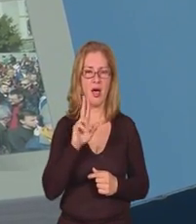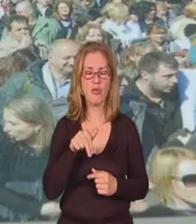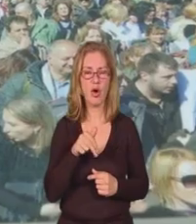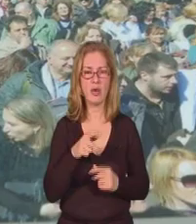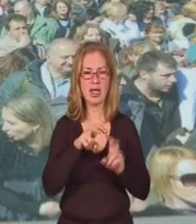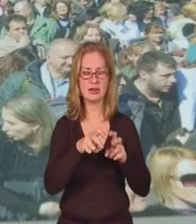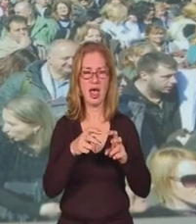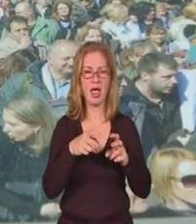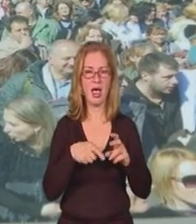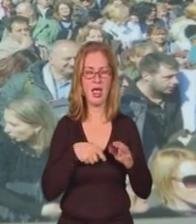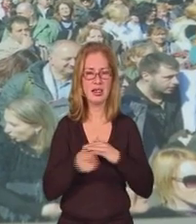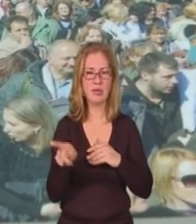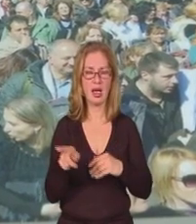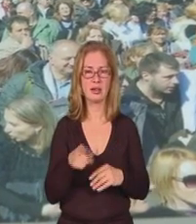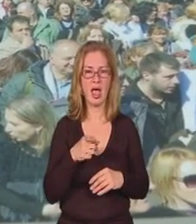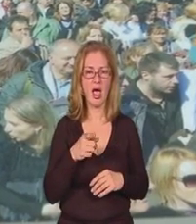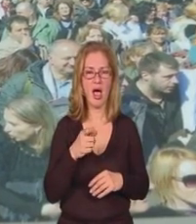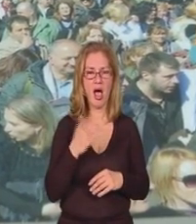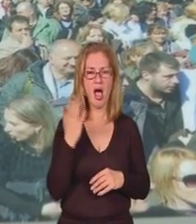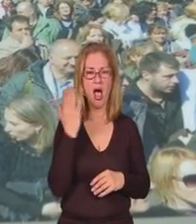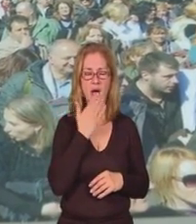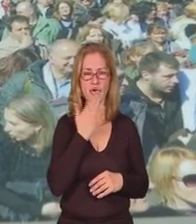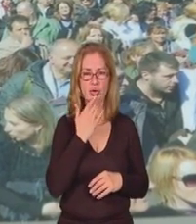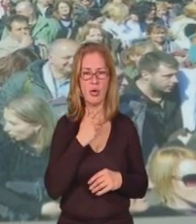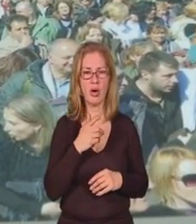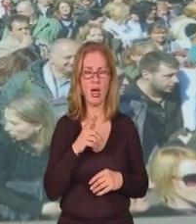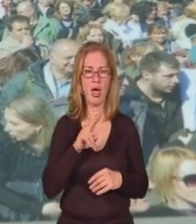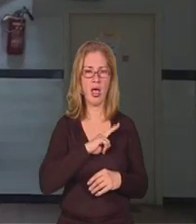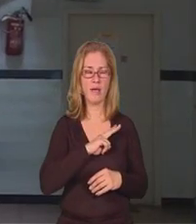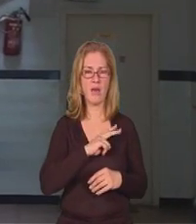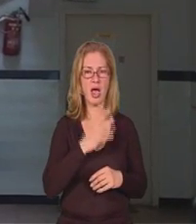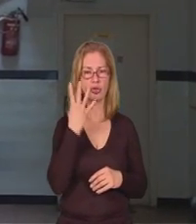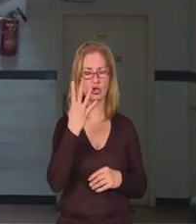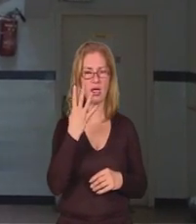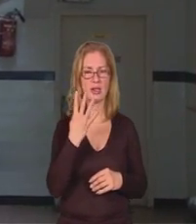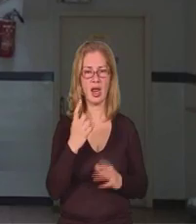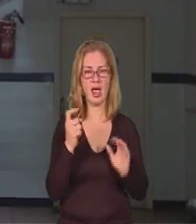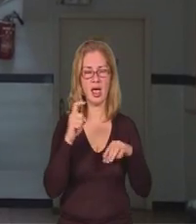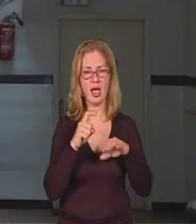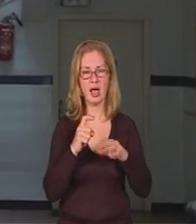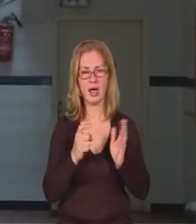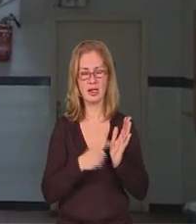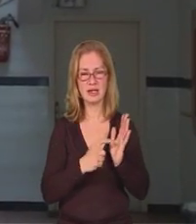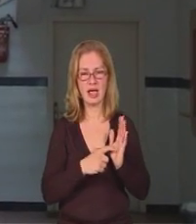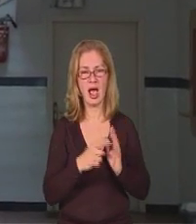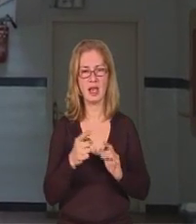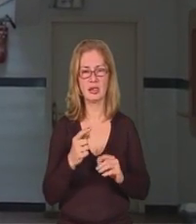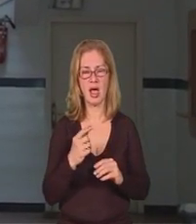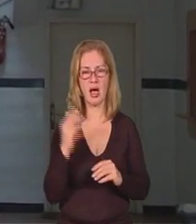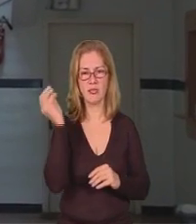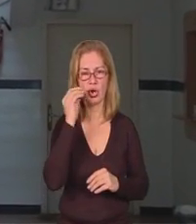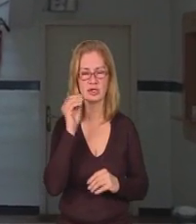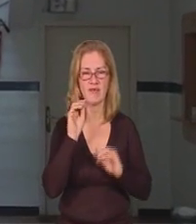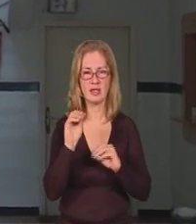Novog Sada, u štrajku je bilo oko 60% škola, mada brojka nije precizna jer u našem gradu postoji 4 sindikata prosvete,